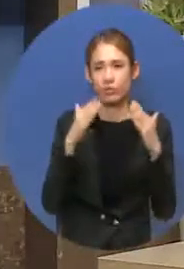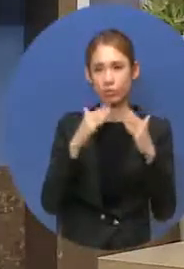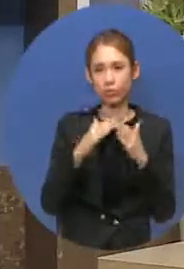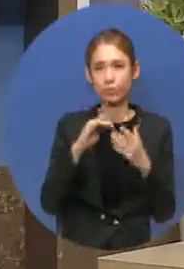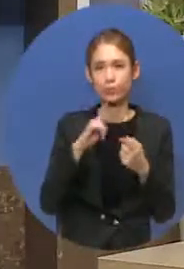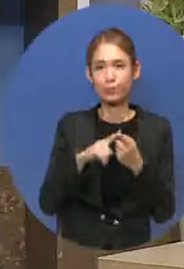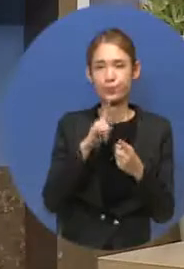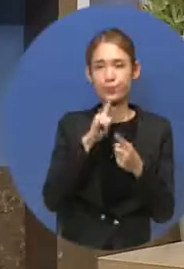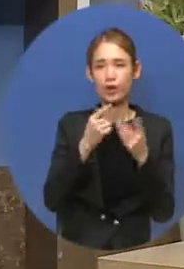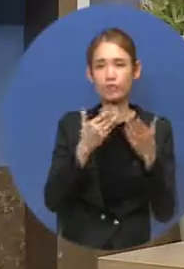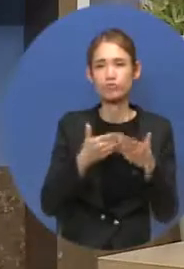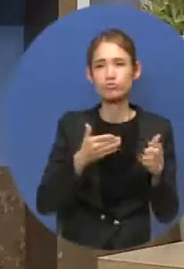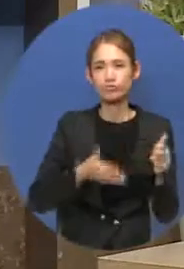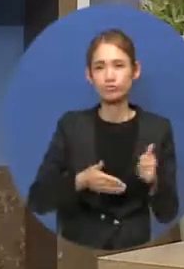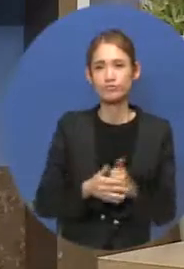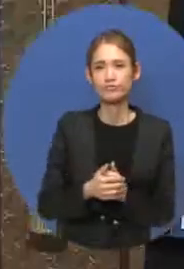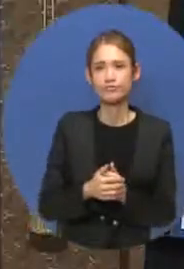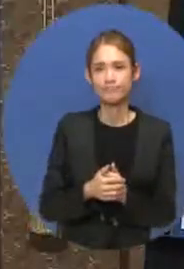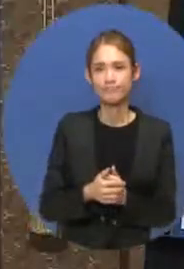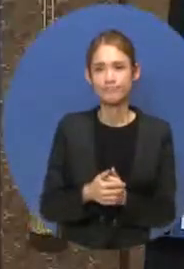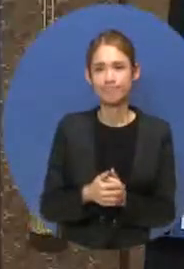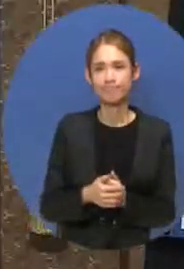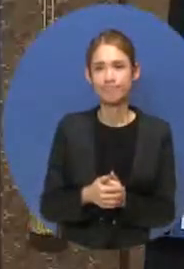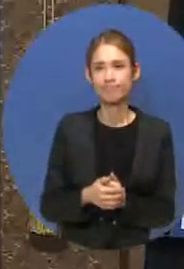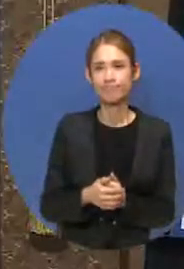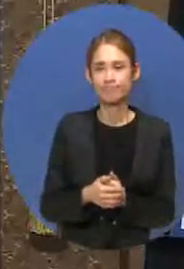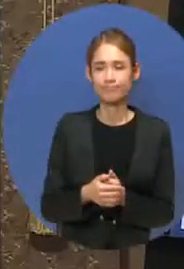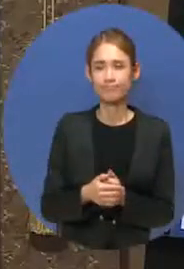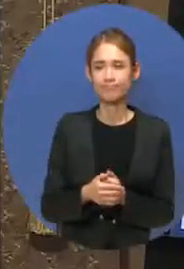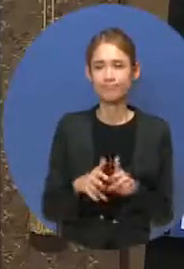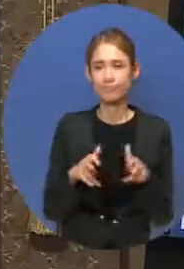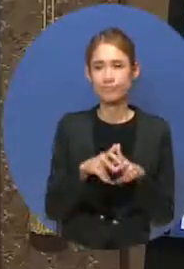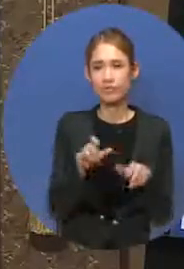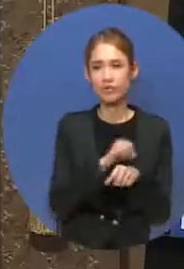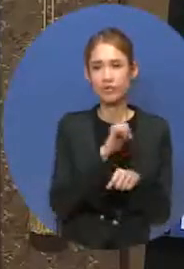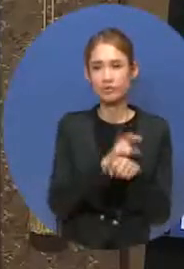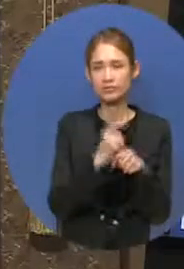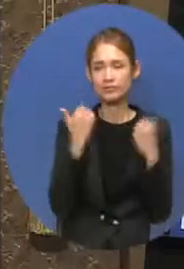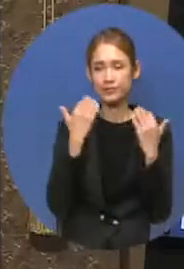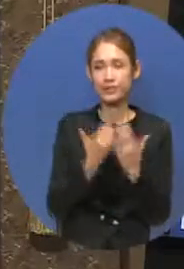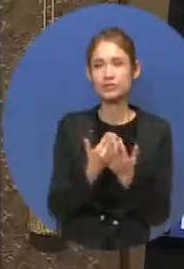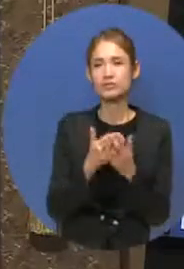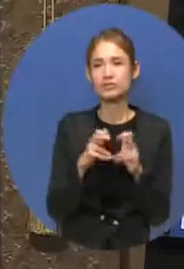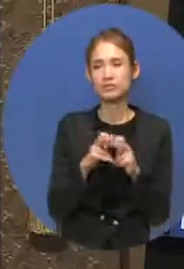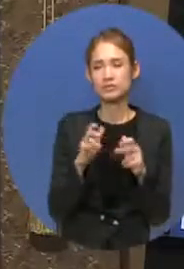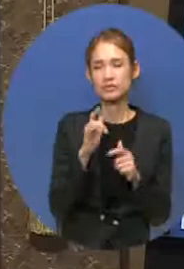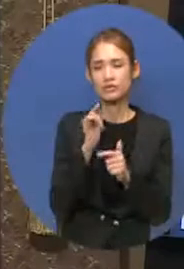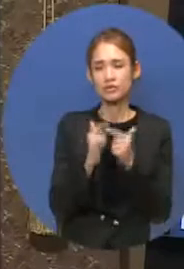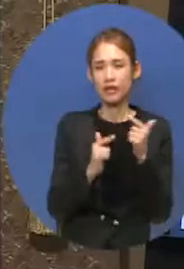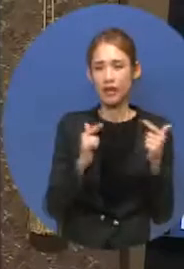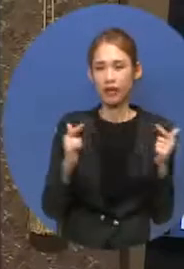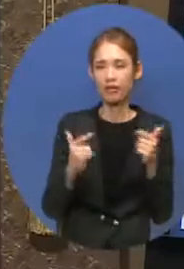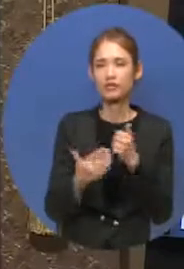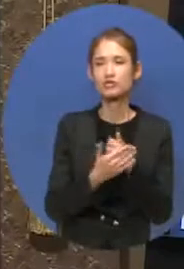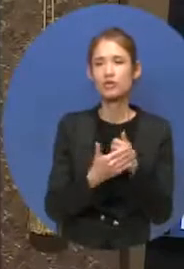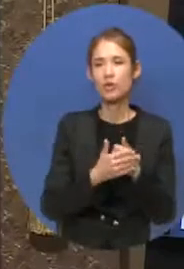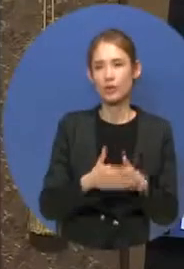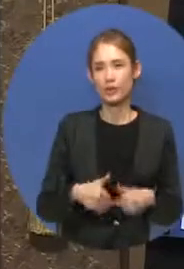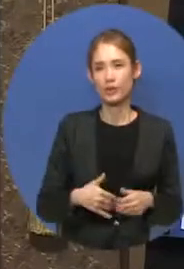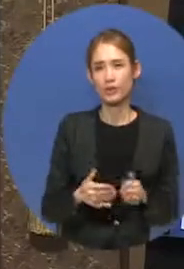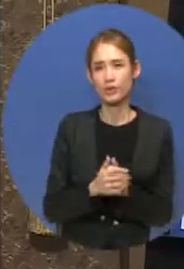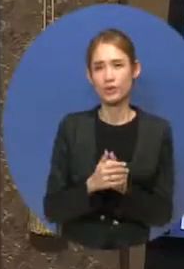대해서도 말씀을 부탁드립니다. 네. 장애 특성상 발달장애인분들에게는 아주 다양한 지원이 필요한데요.